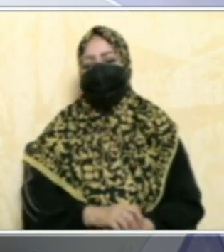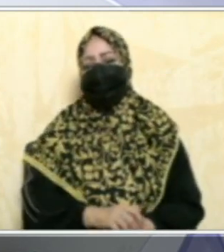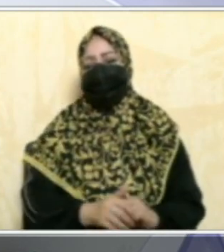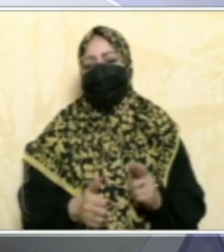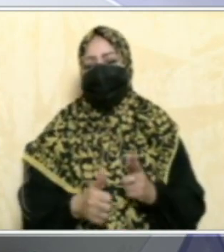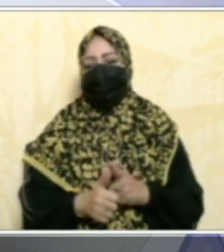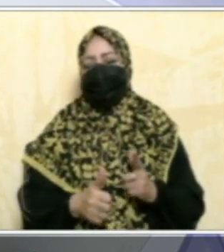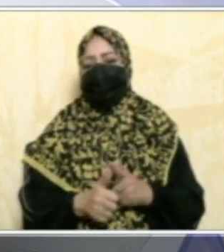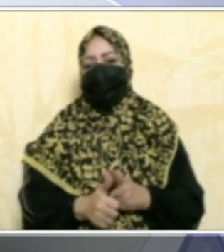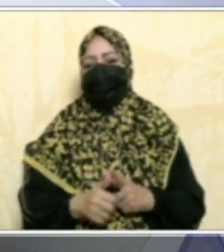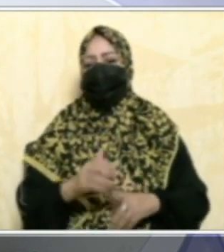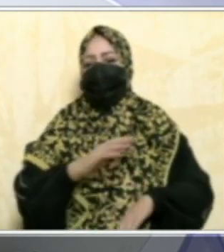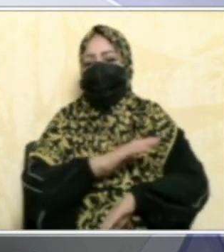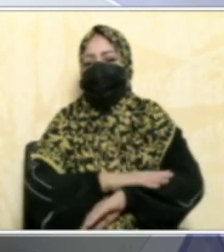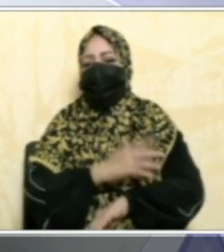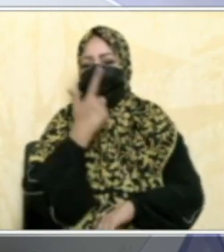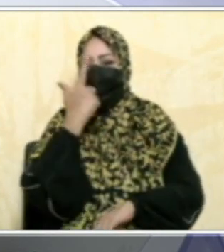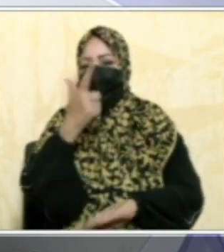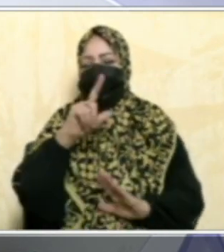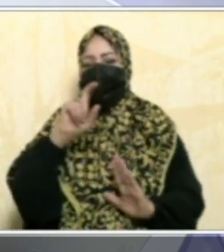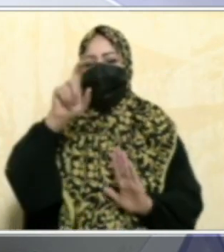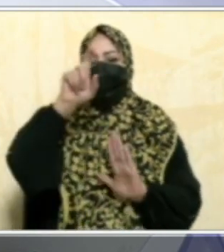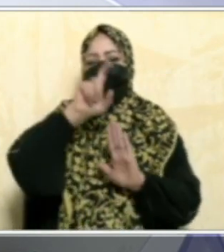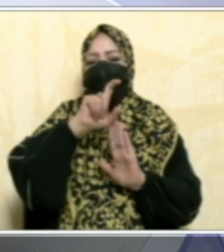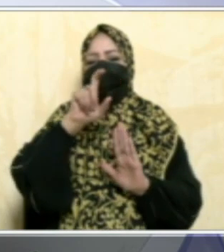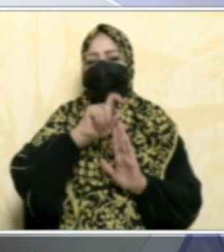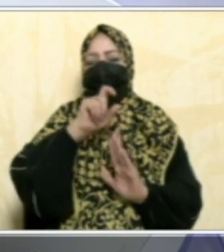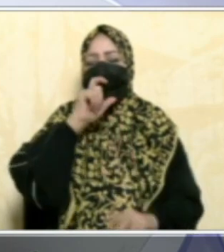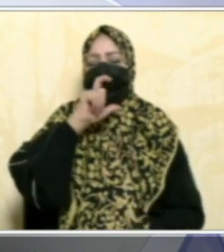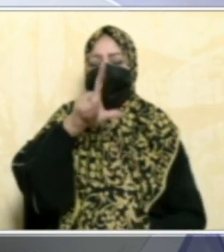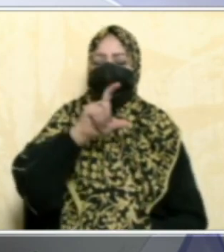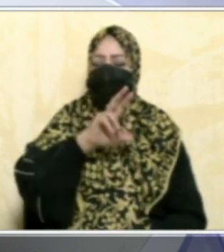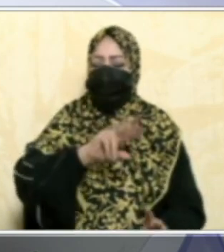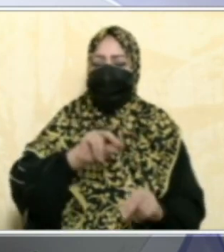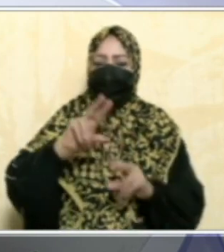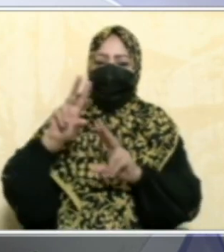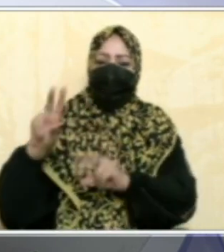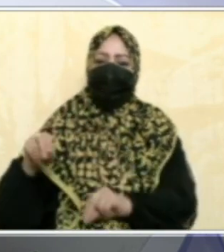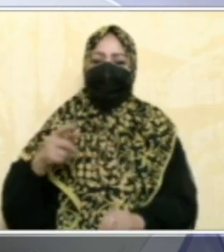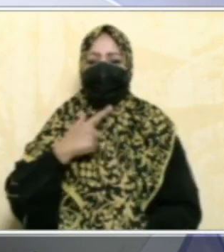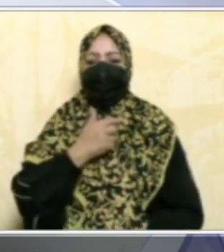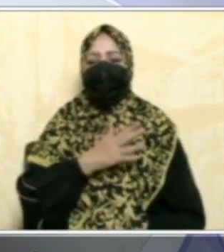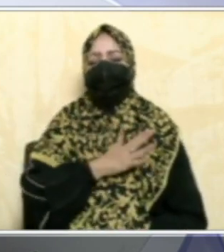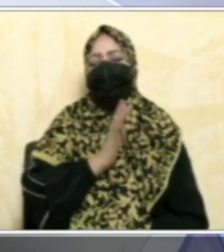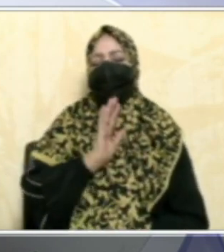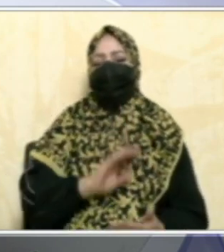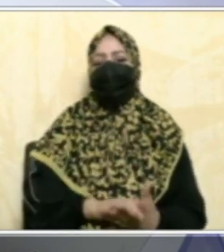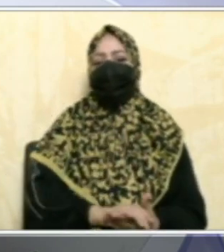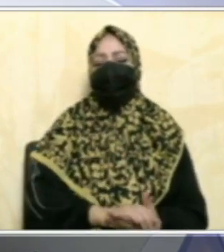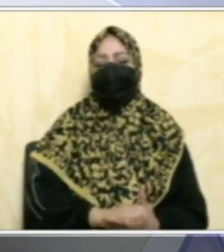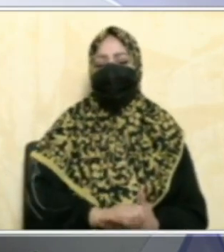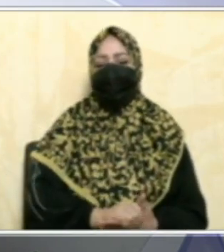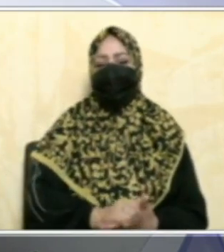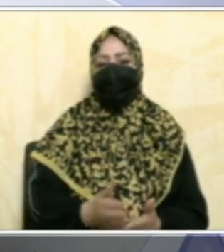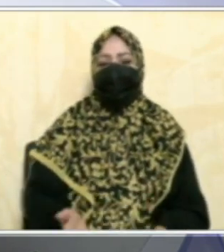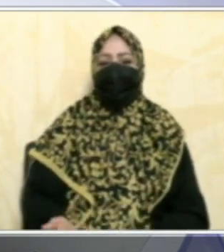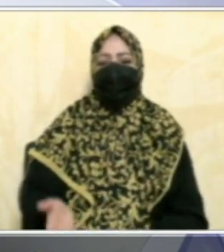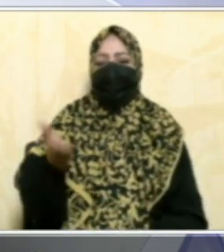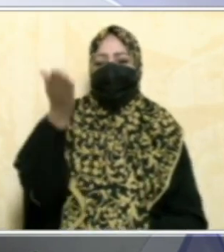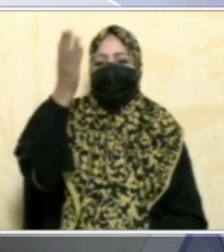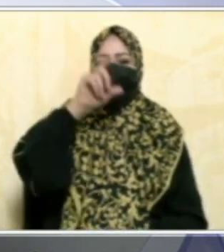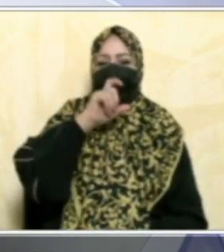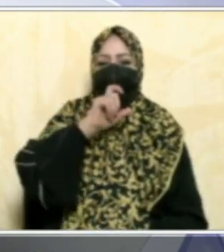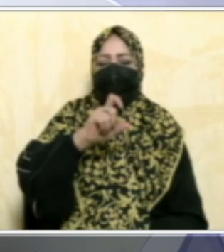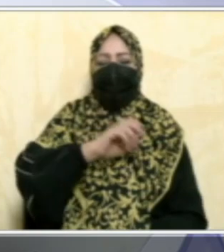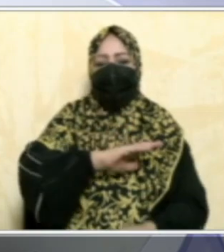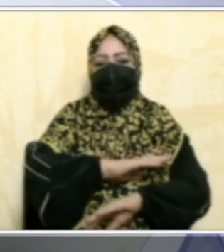جهر، وينبغي يستحب أن تكون يعني أعلى من السورة اللي يقراها في الركعة الثانية، يقراها الإمام مثلا،